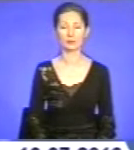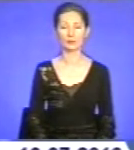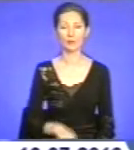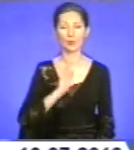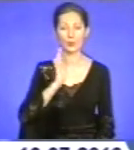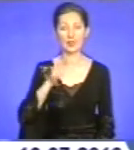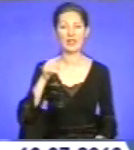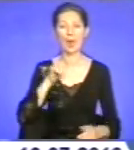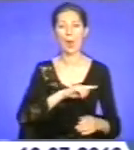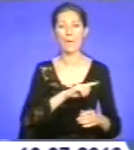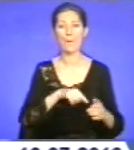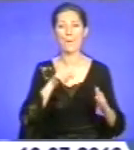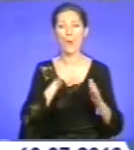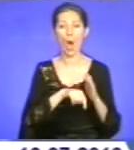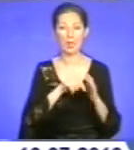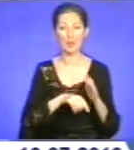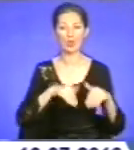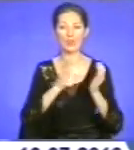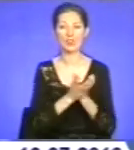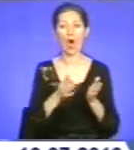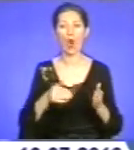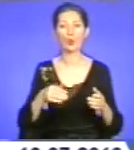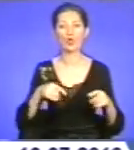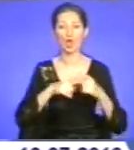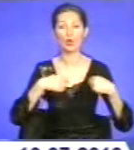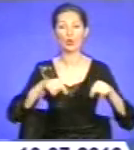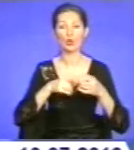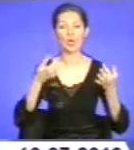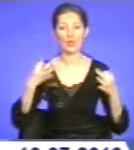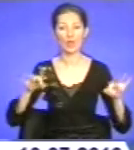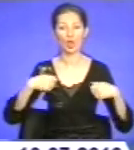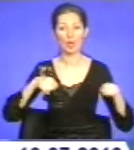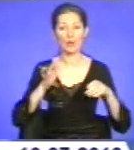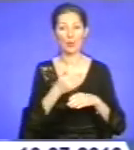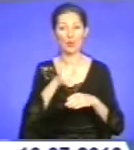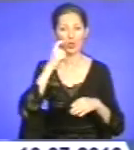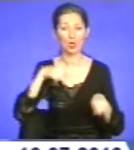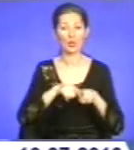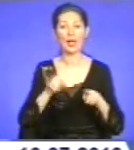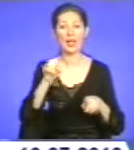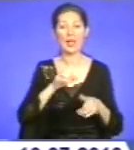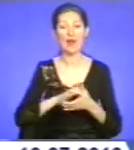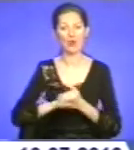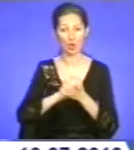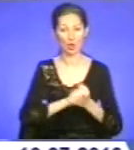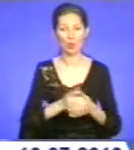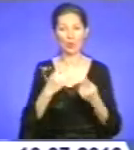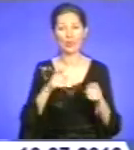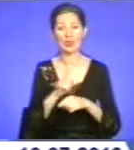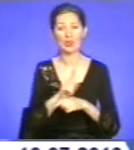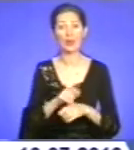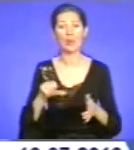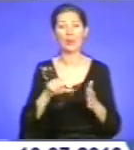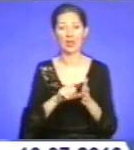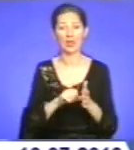Перспективи поглибленої і всеохоплюючої зони вільної торгівлі між Україною та Європейським Союзом обговорили сьогодні у Тернополі представники Міністерства економічного